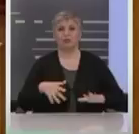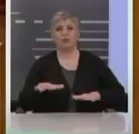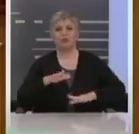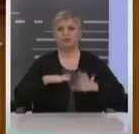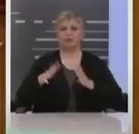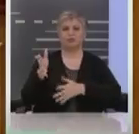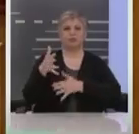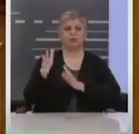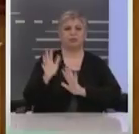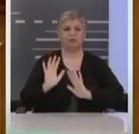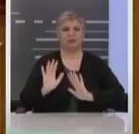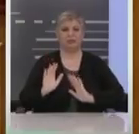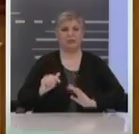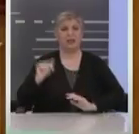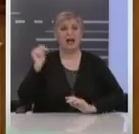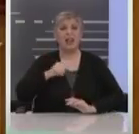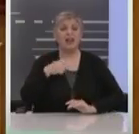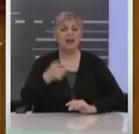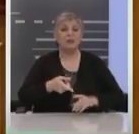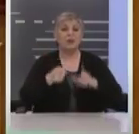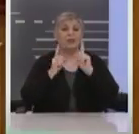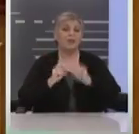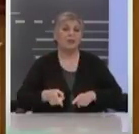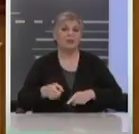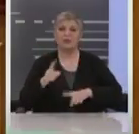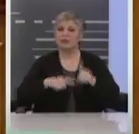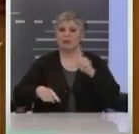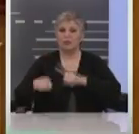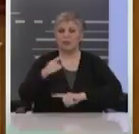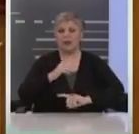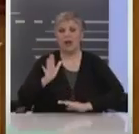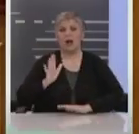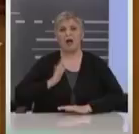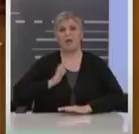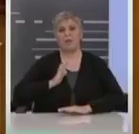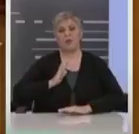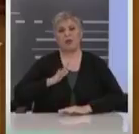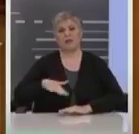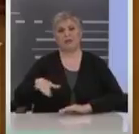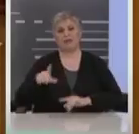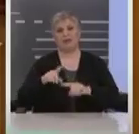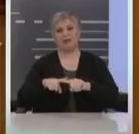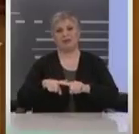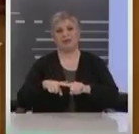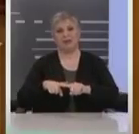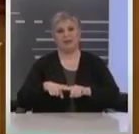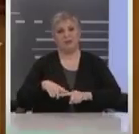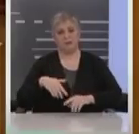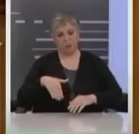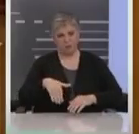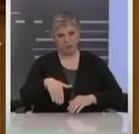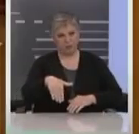τέχνασμα, θα το πούν οι πολίτες, κυρίες και κύριοι συνάδελφοι, οι οποίοι μέσα στο Δεκέμβρη